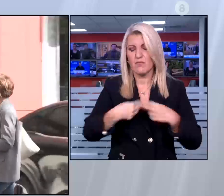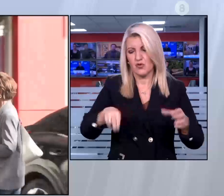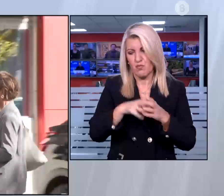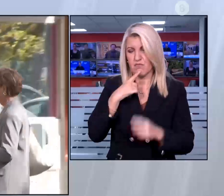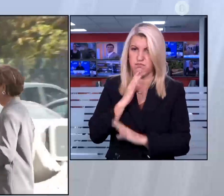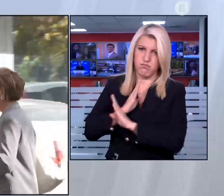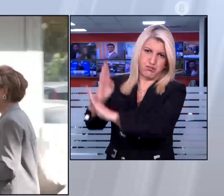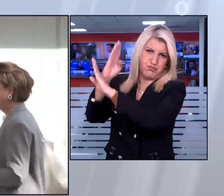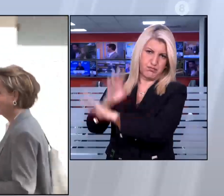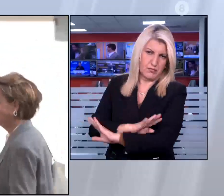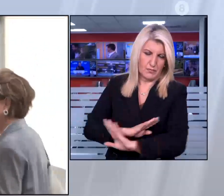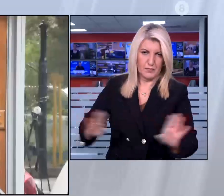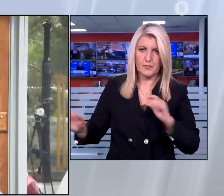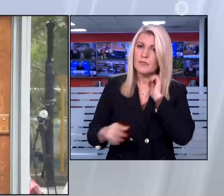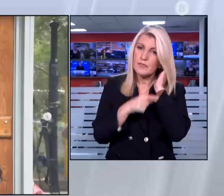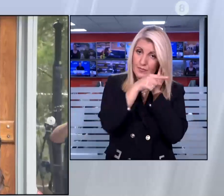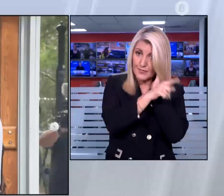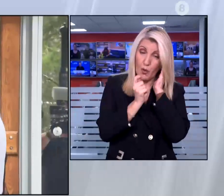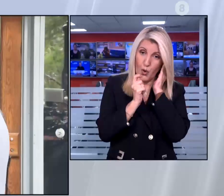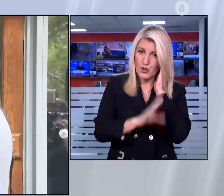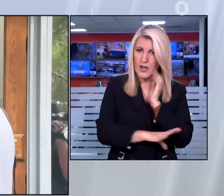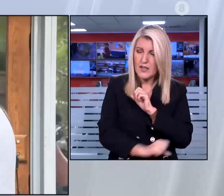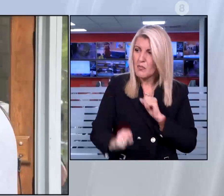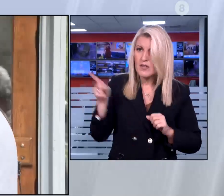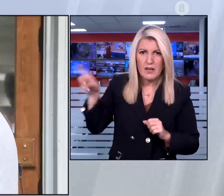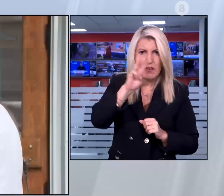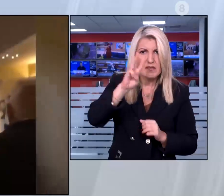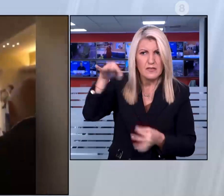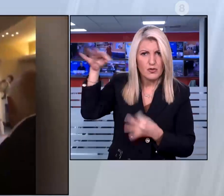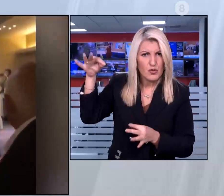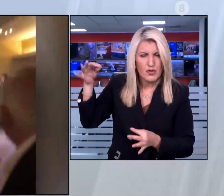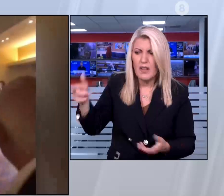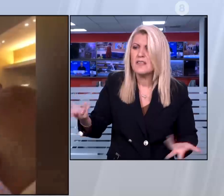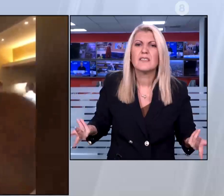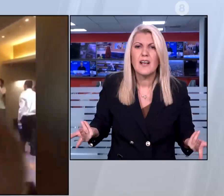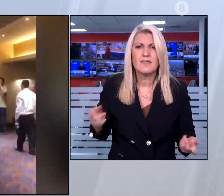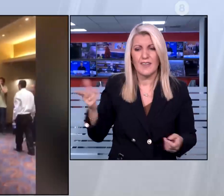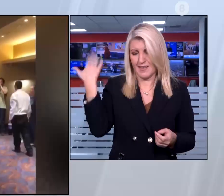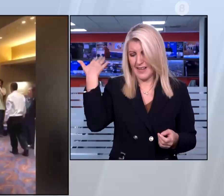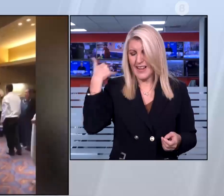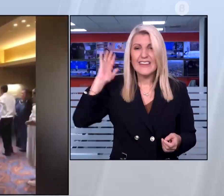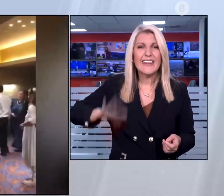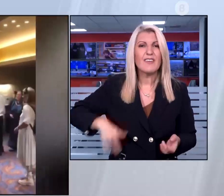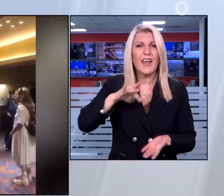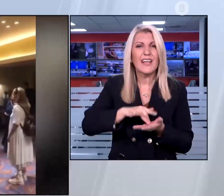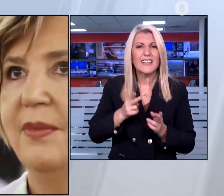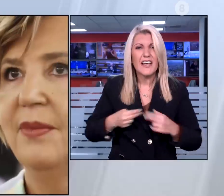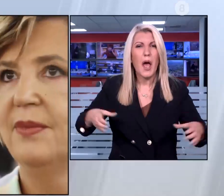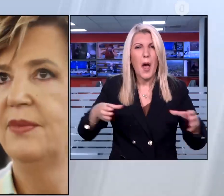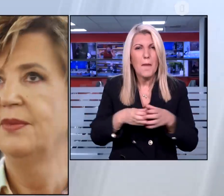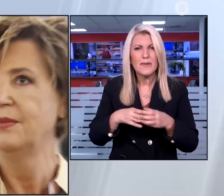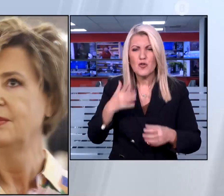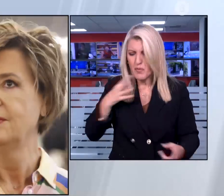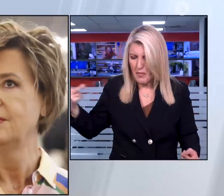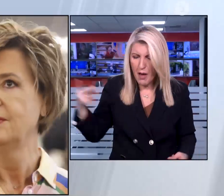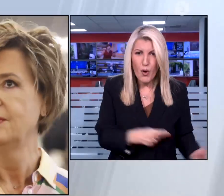γραμματεία καταδίκασε ρητά την πλατφόρμα Κασελάκη και τα έκτροπα στην προσπάθεια παρεμπόδισης της συνεδρίασης της τελευταίας κεντρικής επιτροπής του μπλόκου στην υποψηφιότητά